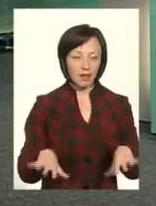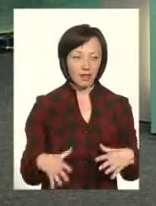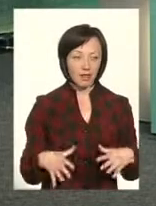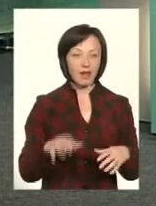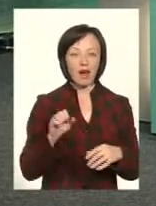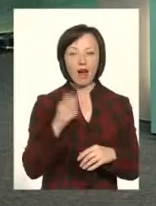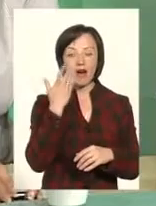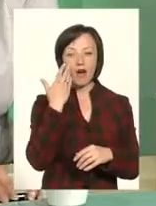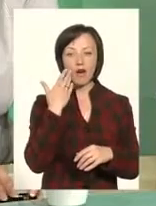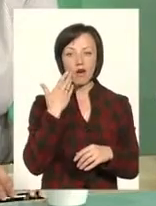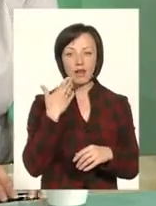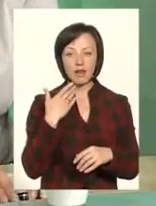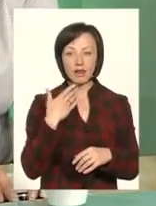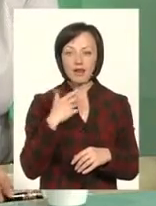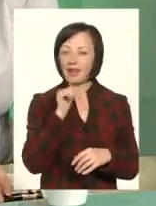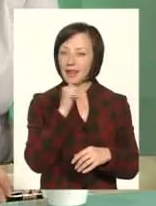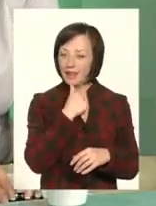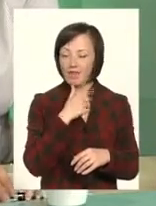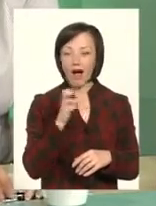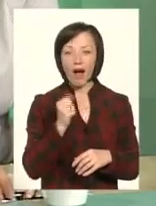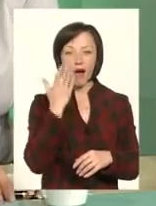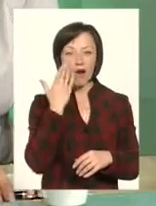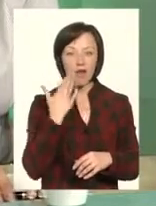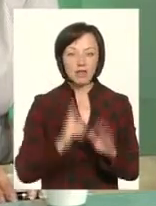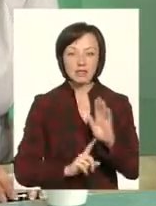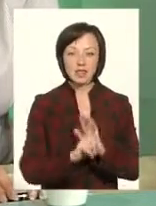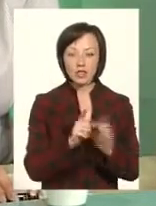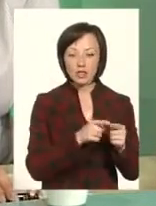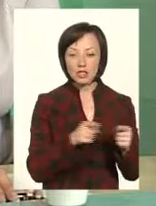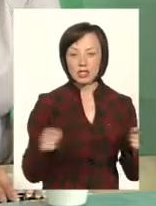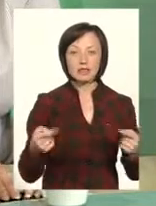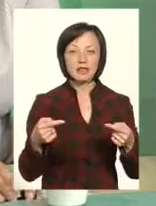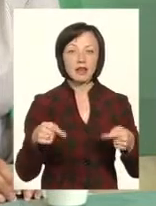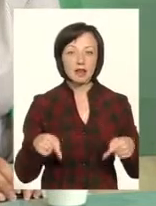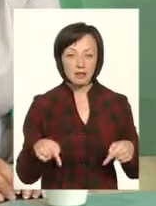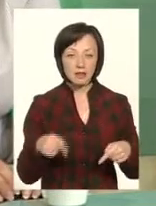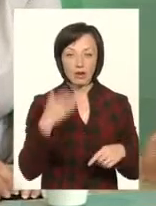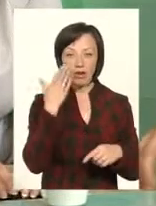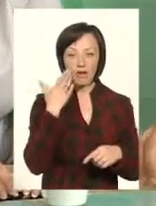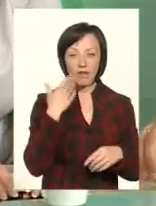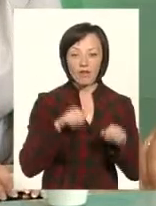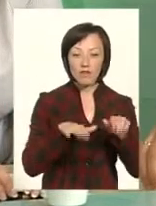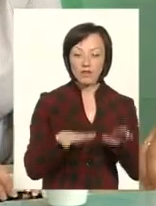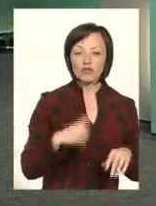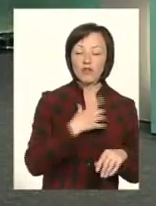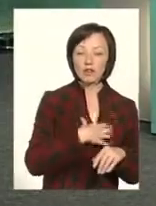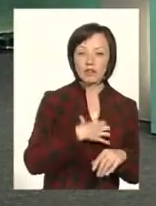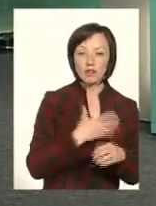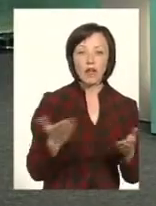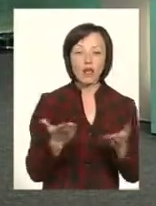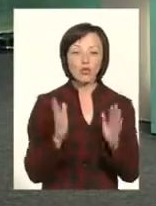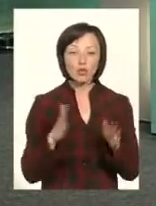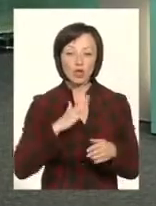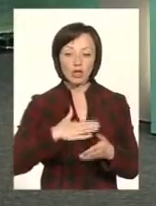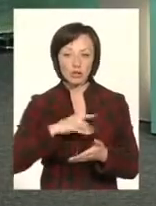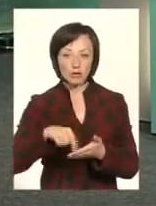коли настає час кризи, коли настає час, коли ми повинні для себе вирішити, що для нас важливіше, яким буде